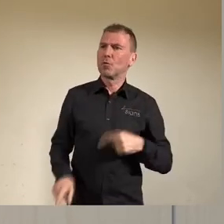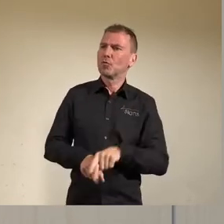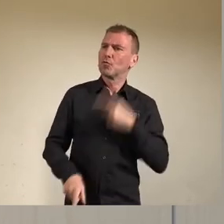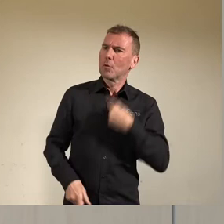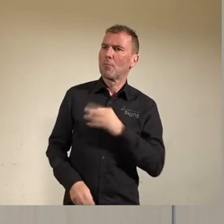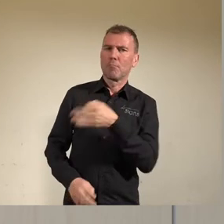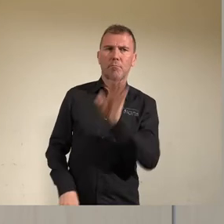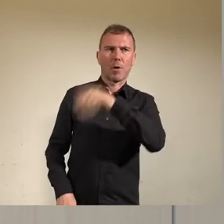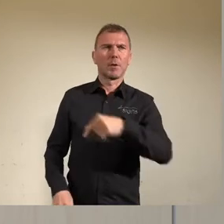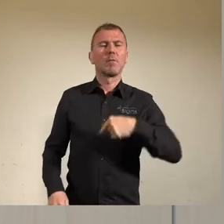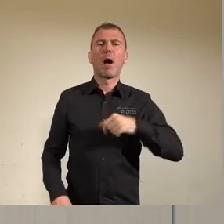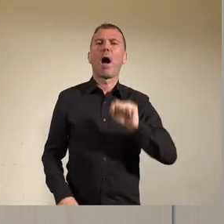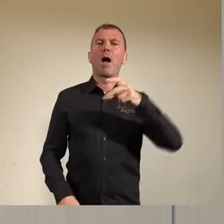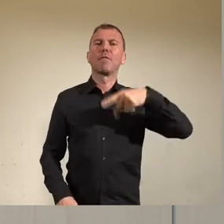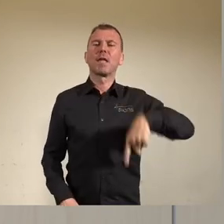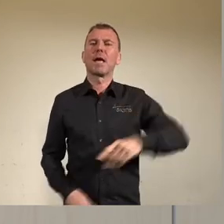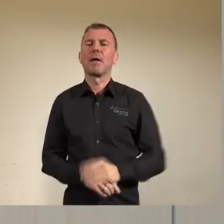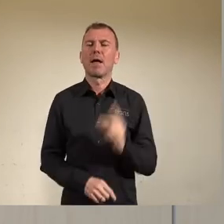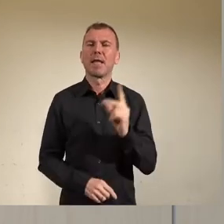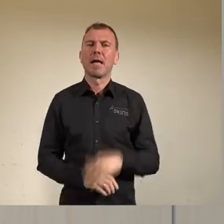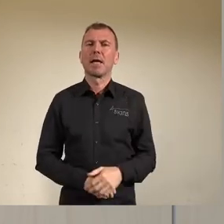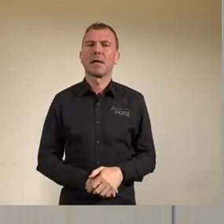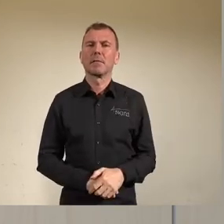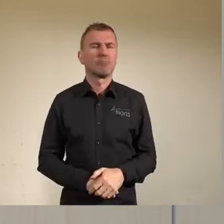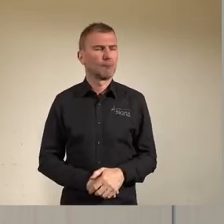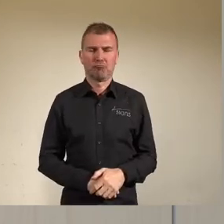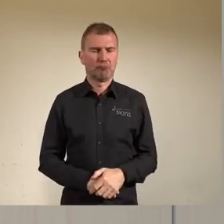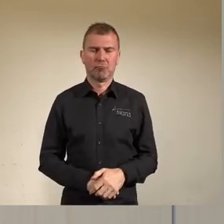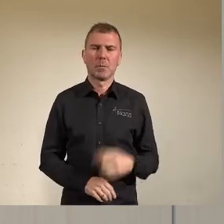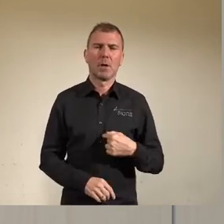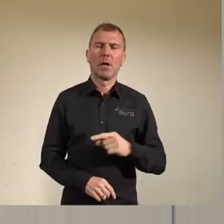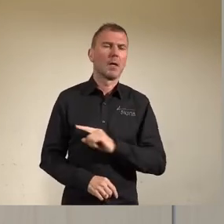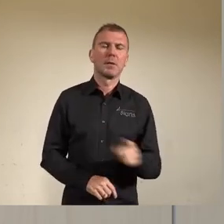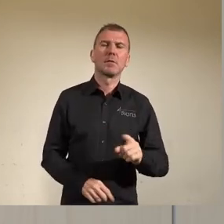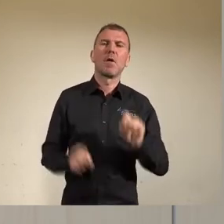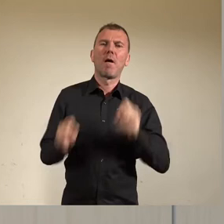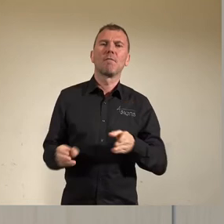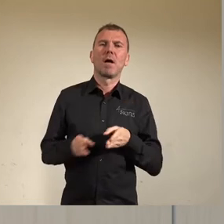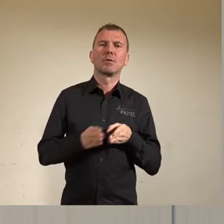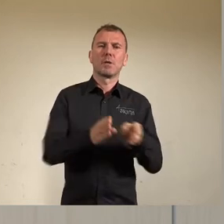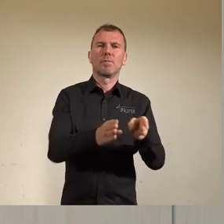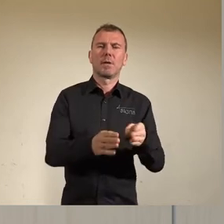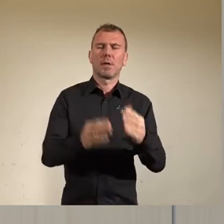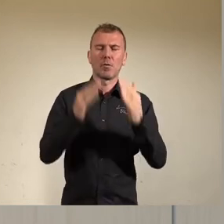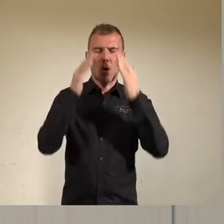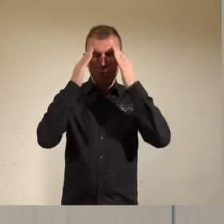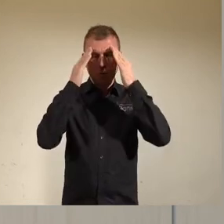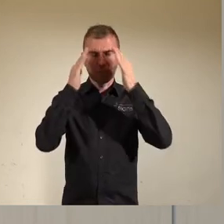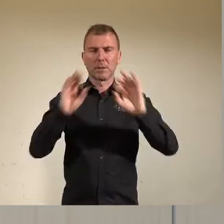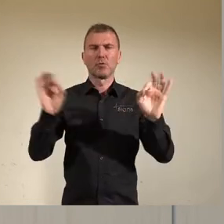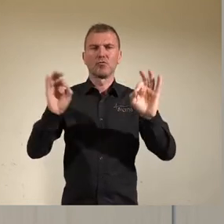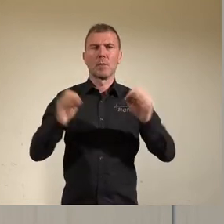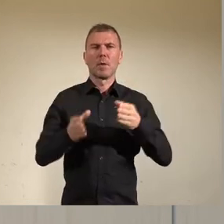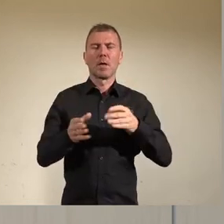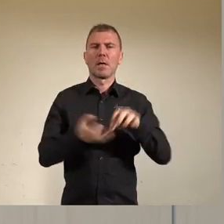zuzustimmen. Wir sind als AfD nämlich nicht bereit, Mehrheitsbeschaffer für falsche Weichenstellungen und ein verheerendes Signal in